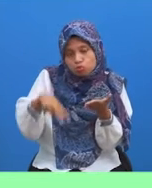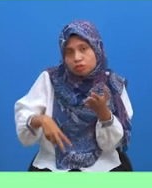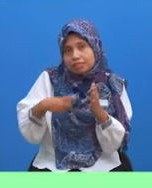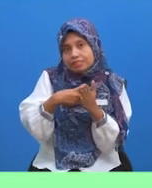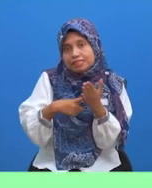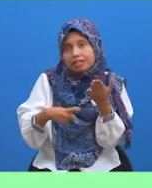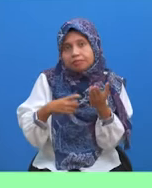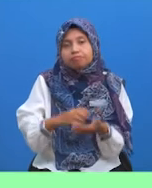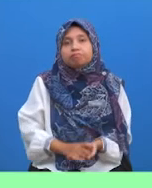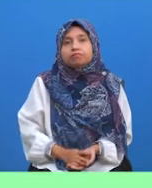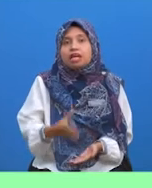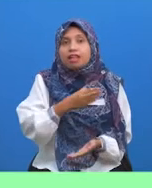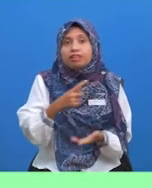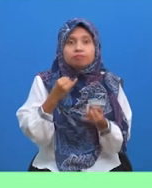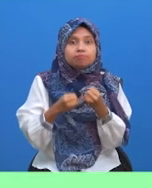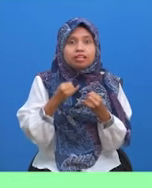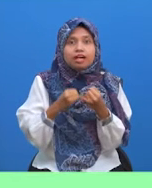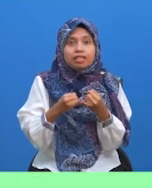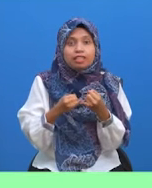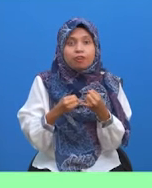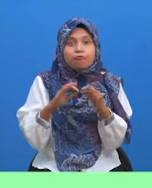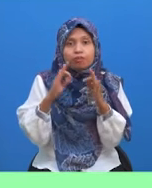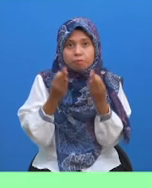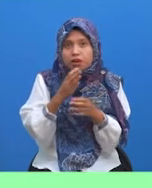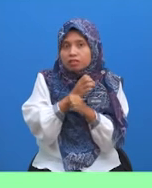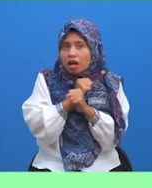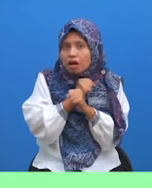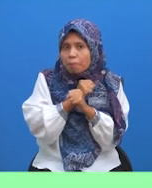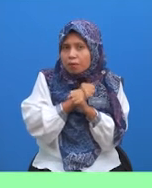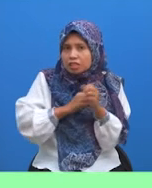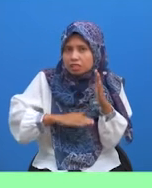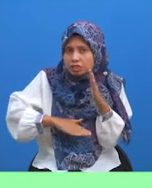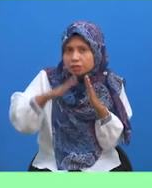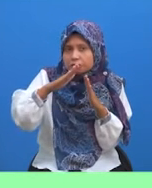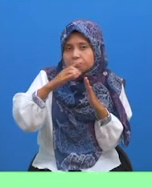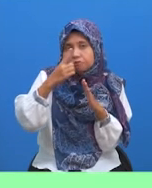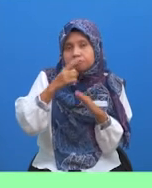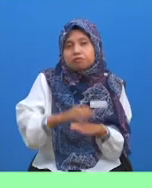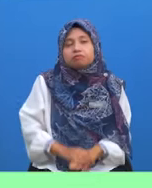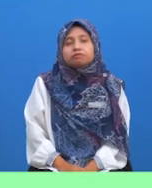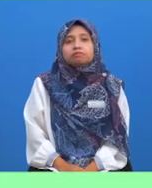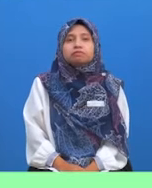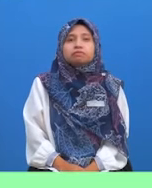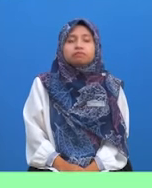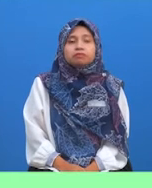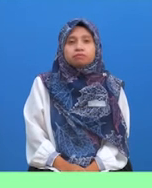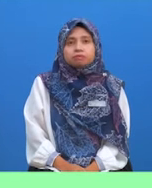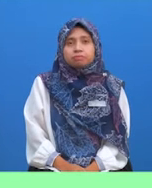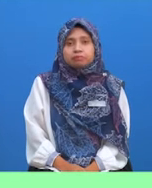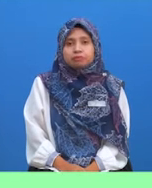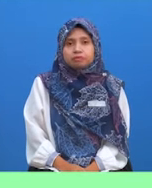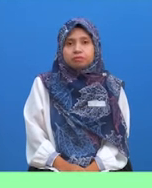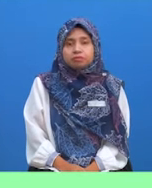harga dan yang terakhir Firma dapat memaksimumkan keuntungan manakala